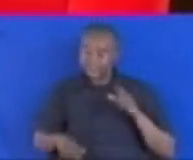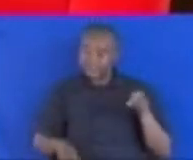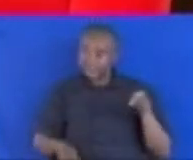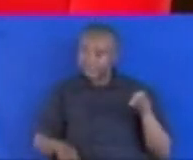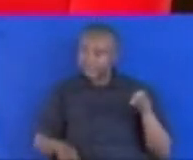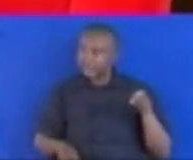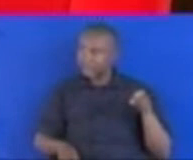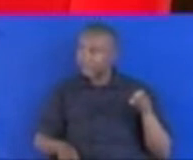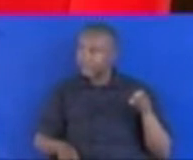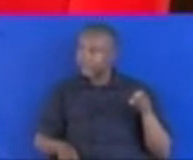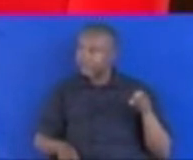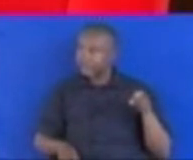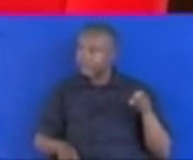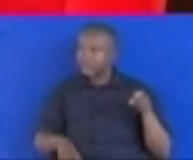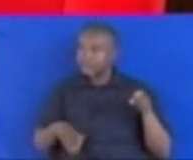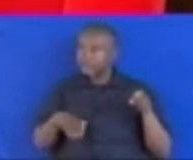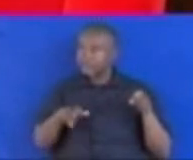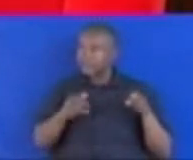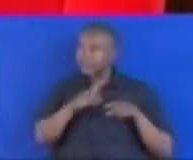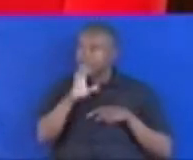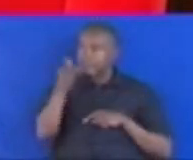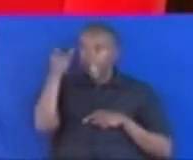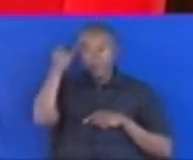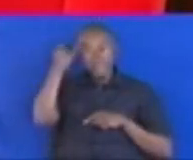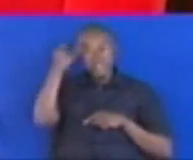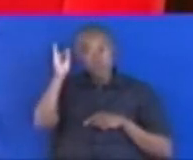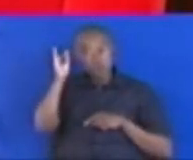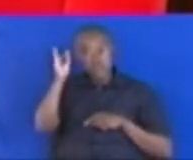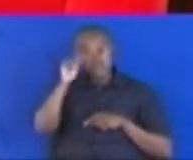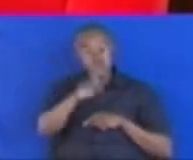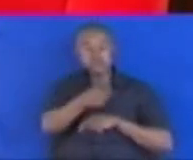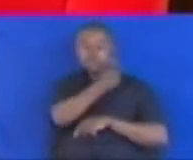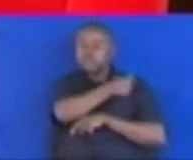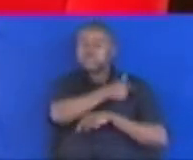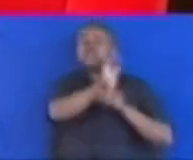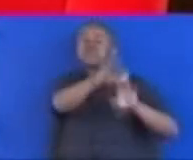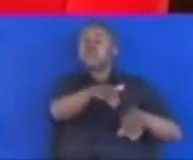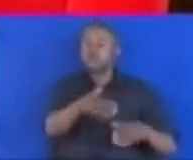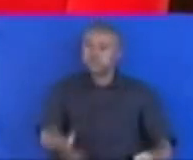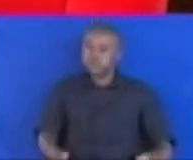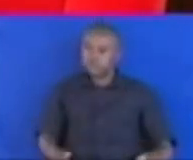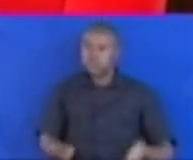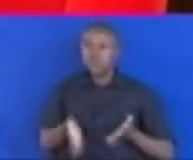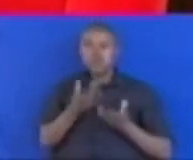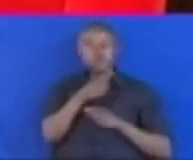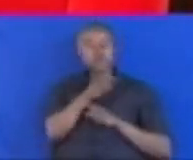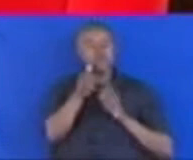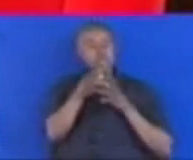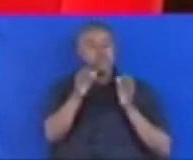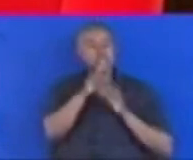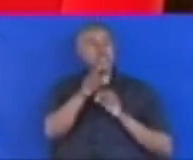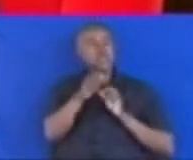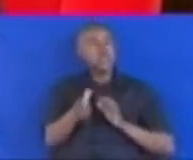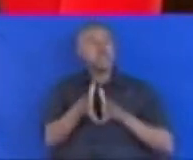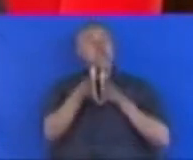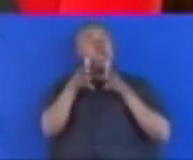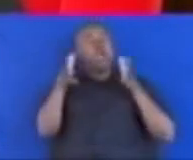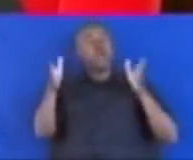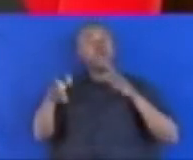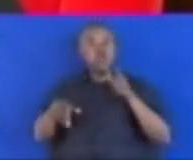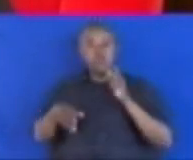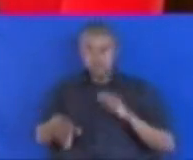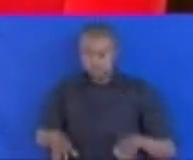nina rekodi, anasema anashauri hizi chanjo ziache mara moja kwa sababu madhara yake ni makubwa kuliko faida yake